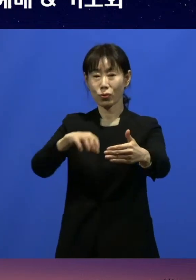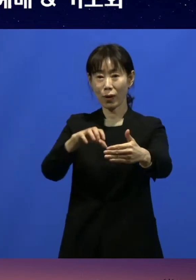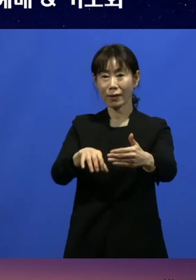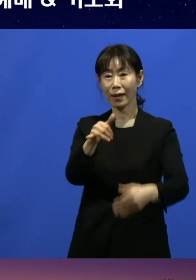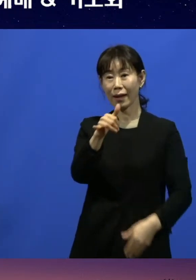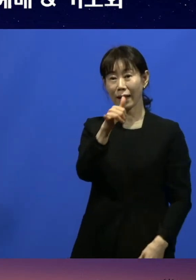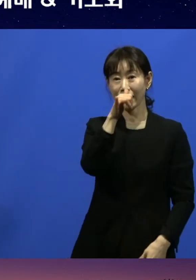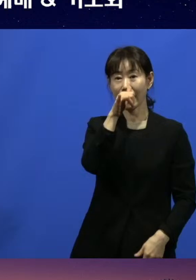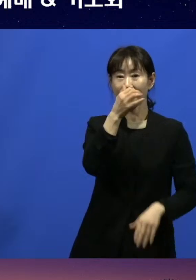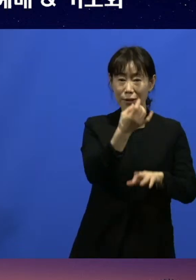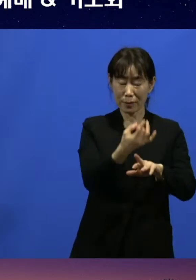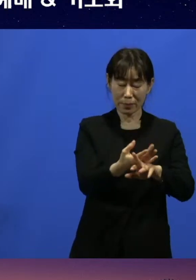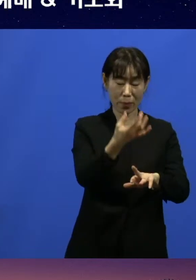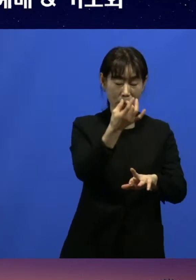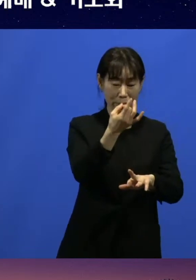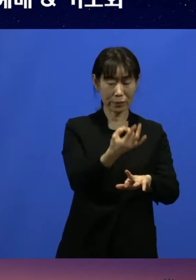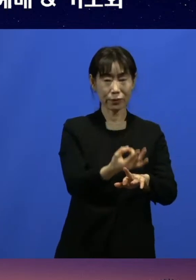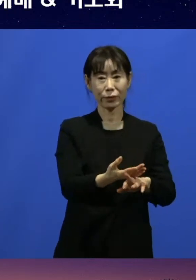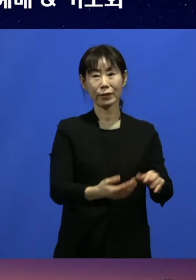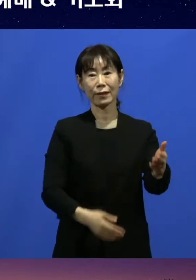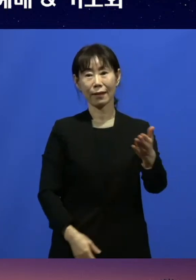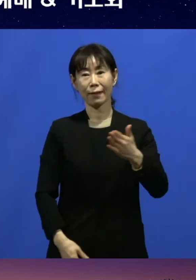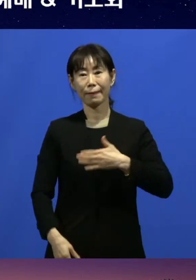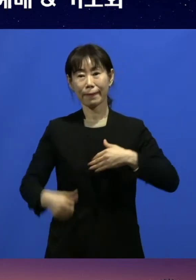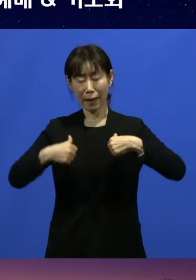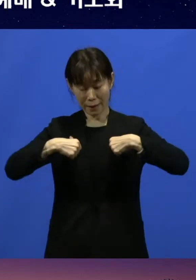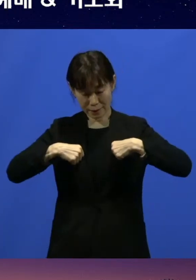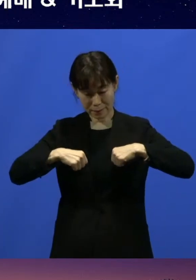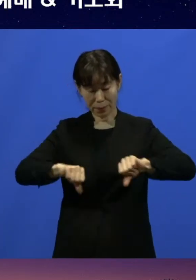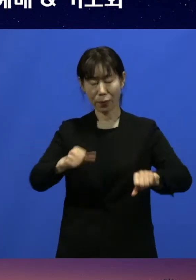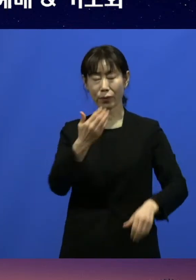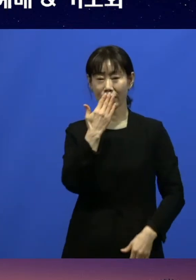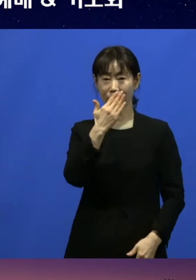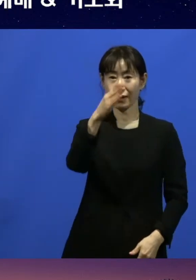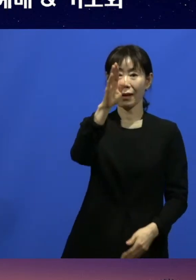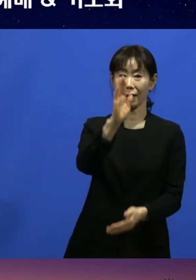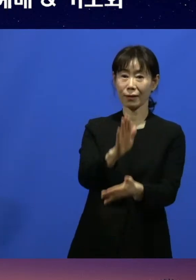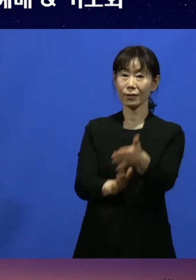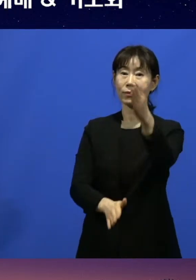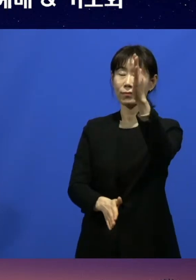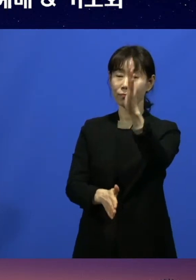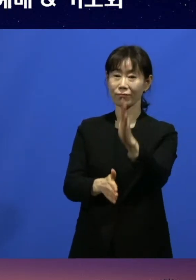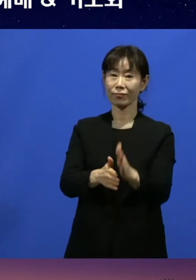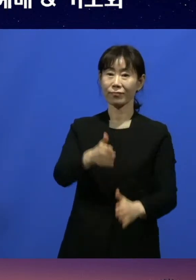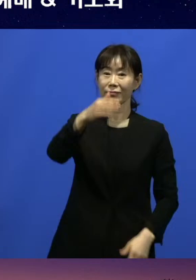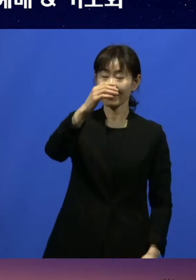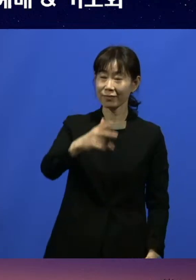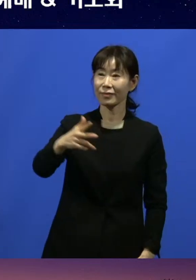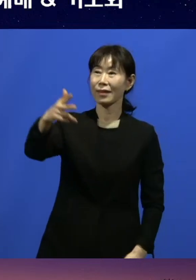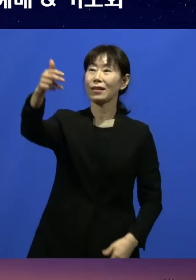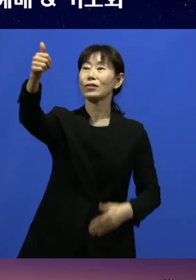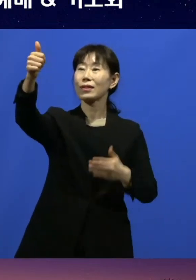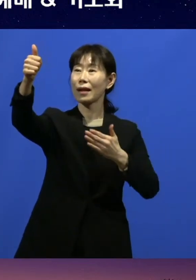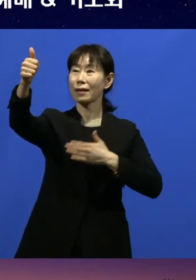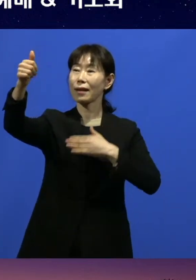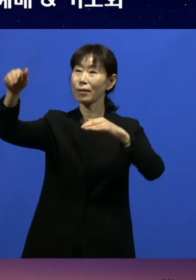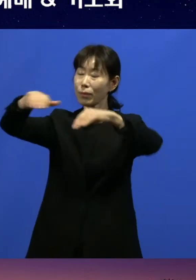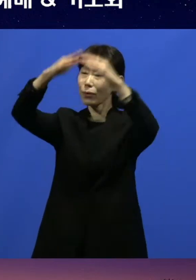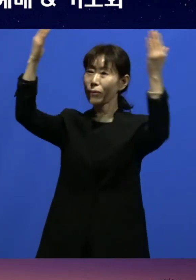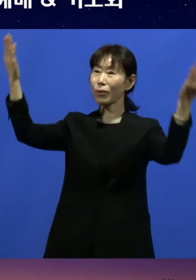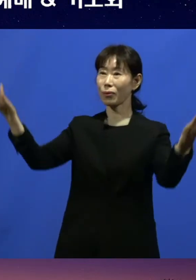주 안에 있는 보물을 나는 포기할 수 없네. 주